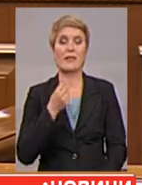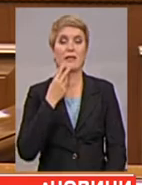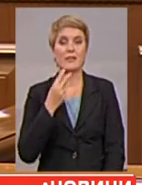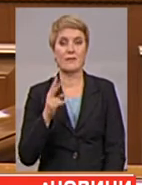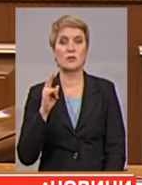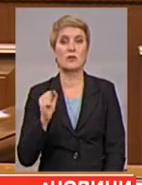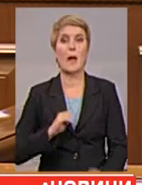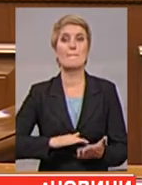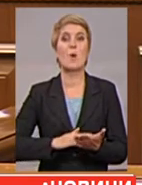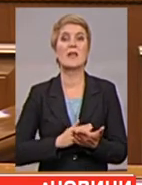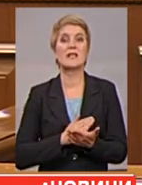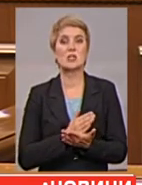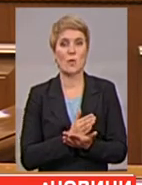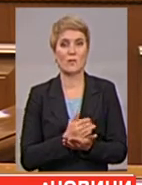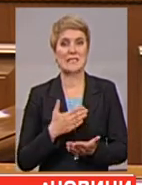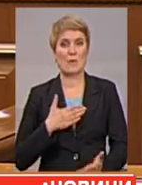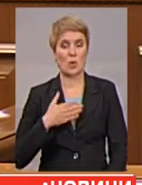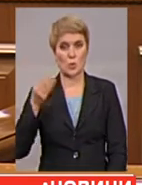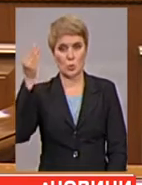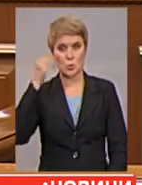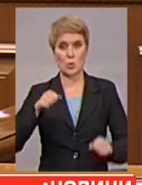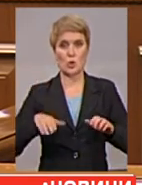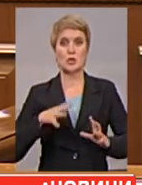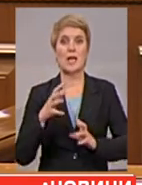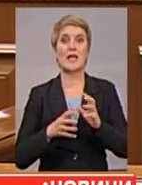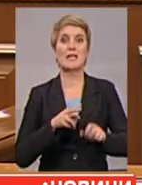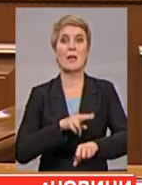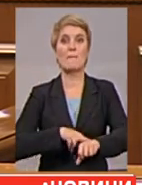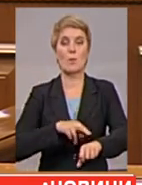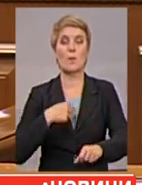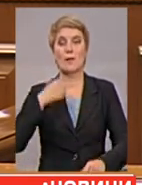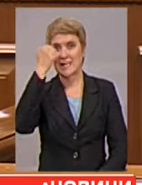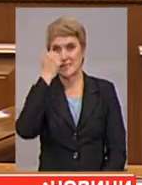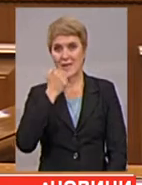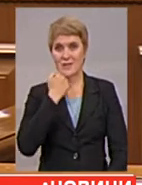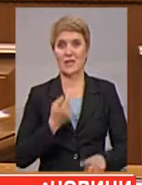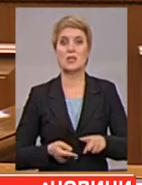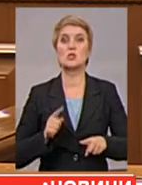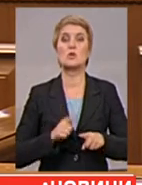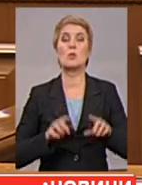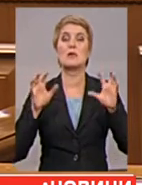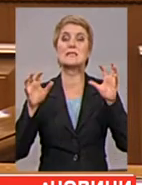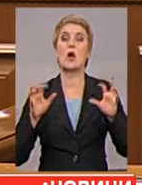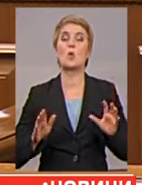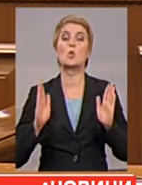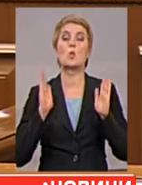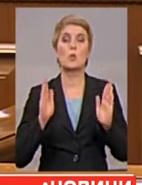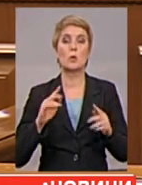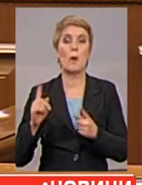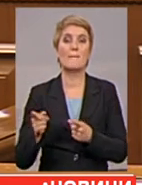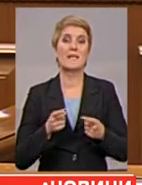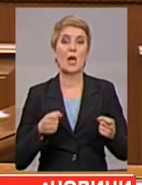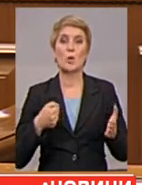на політизоване, з моєї точки зору, рішення Інтерполу, ми завдяки цьому закону будемо притягувати